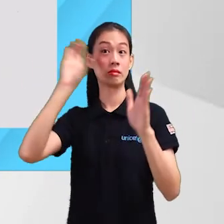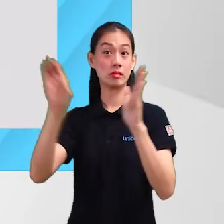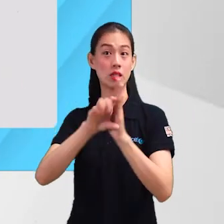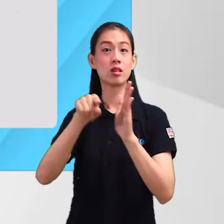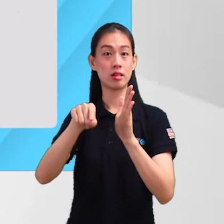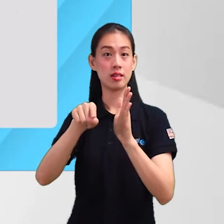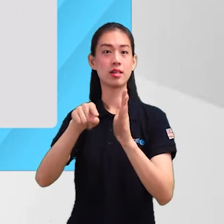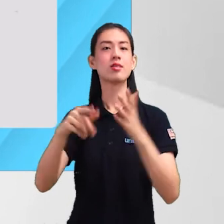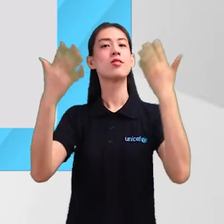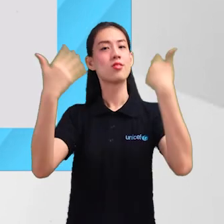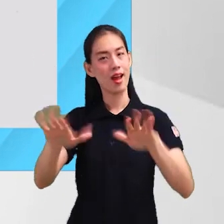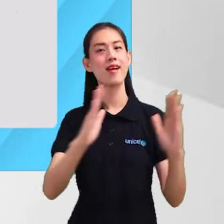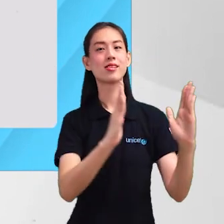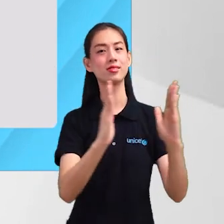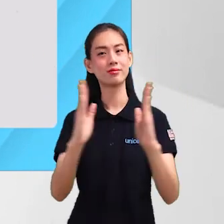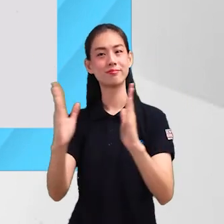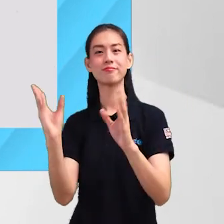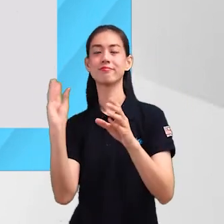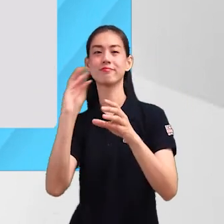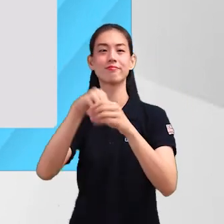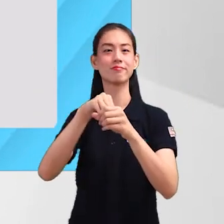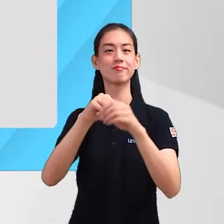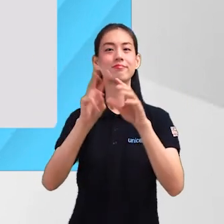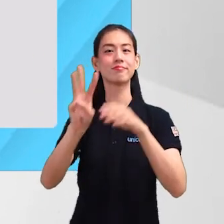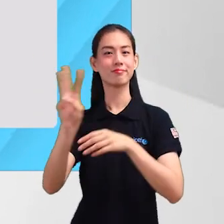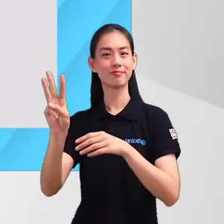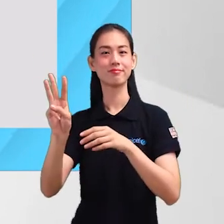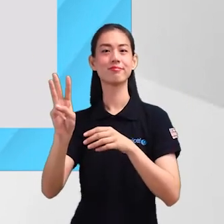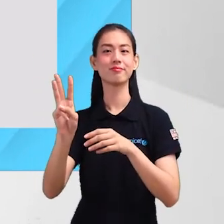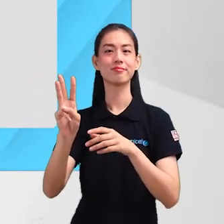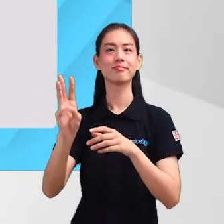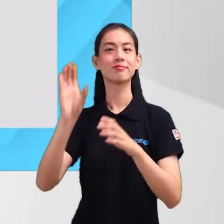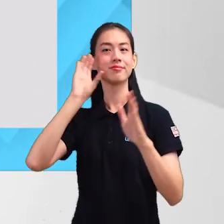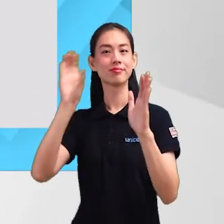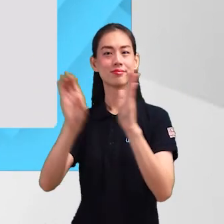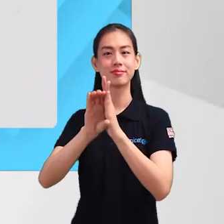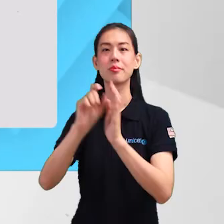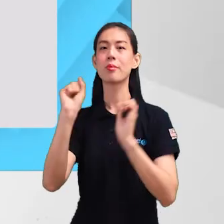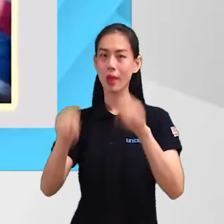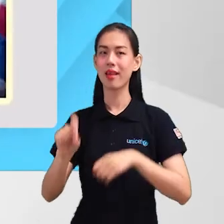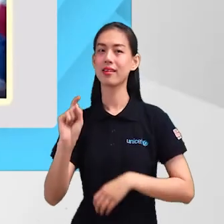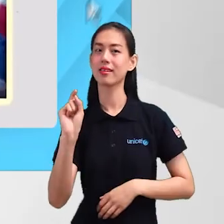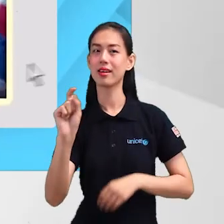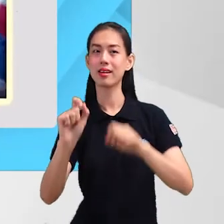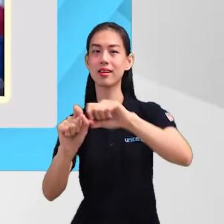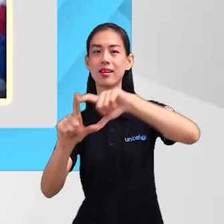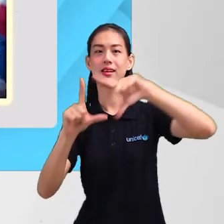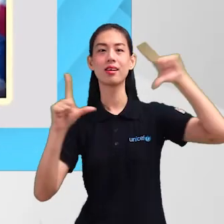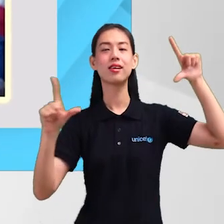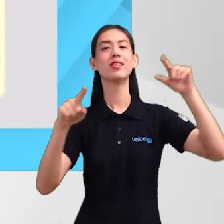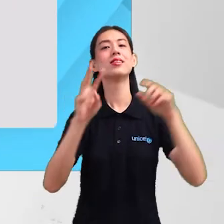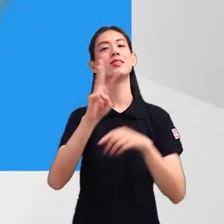Apa yang berlaku di sini adalah kod image ini telah disusun dalam tag pautan tadi yang telah menghasilkan image yang boleh